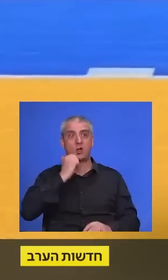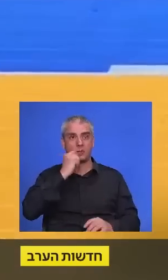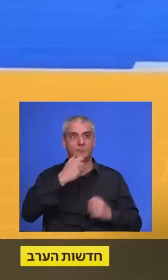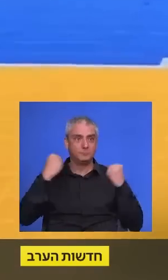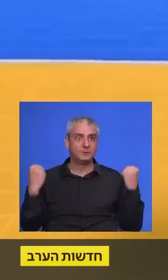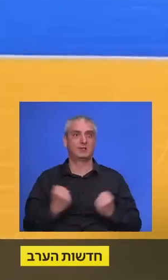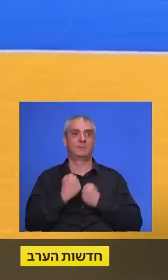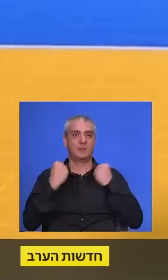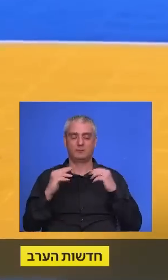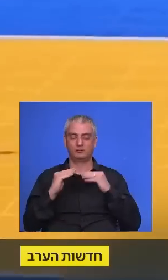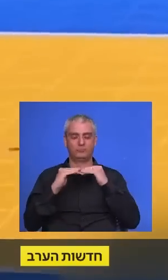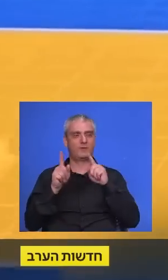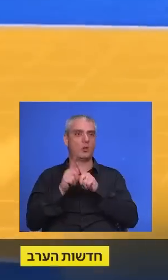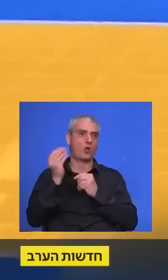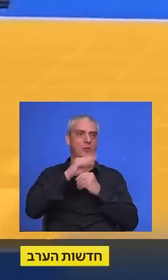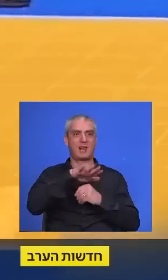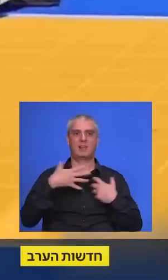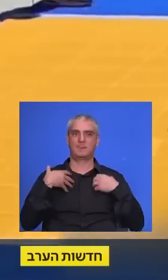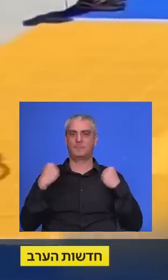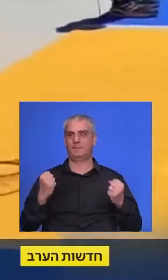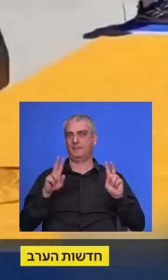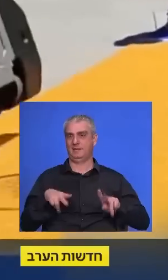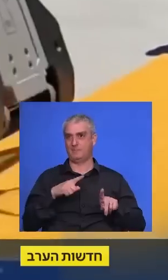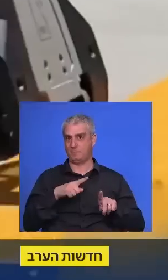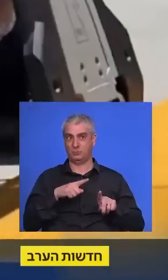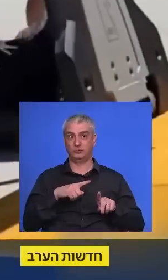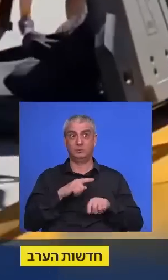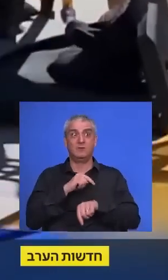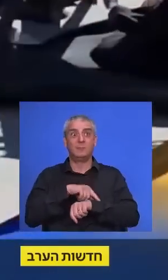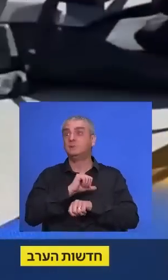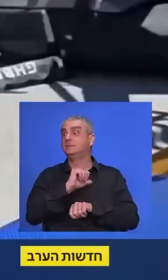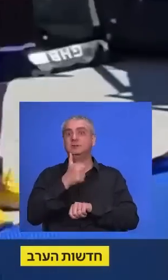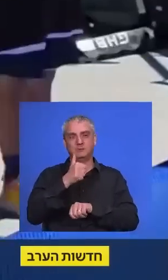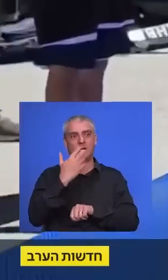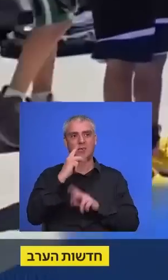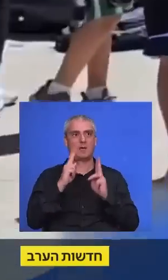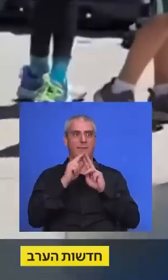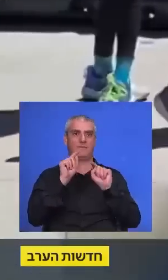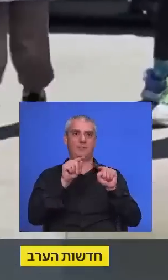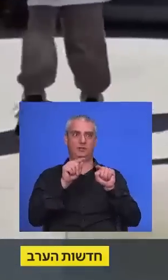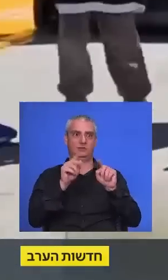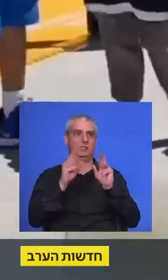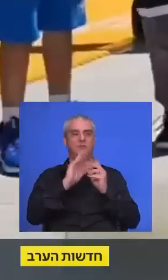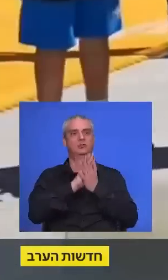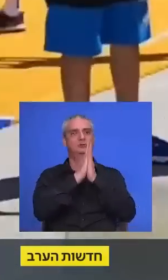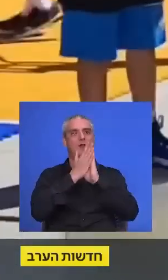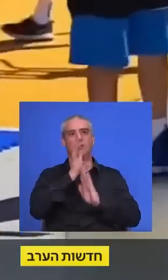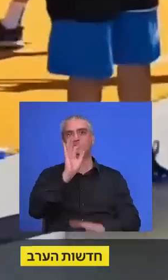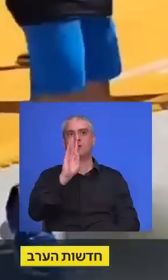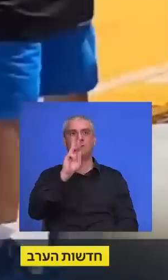התאמן כשווה לצד ילדים בריאים לחלוטין. ורגע השיא היה במפגש הזה עם מי שהפך בעבור